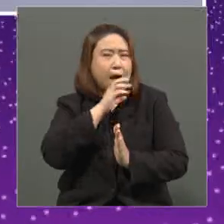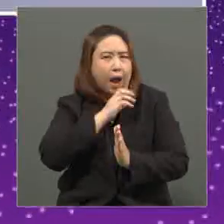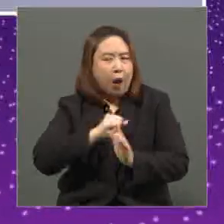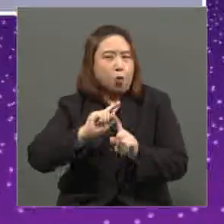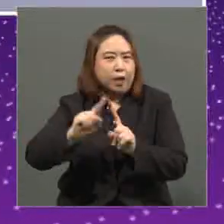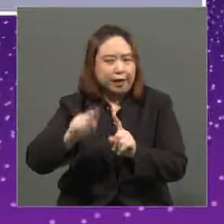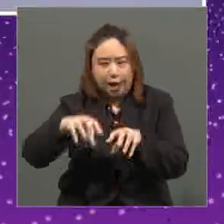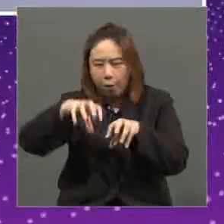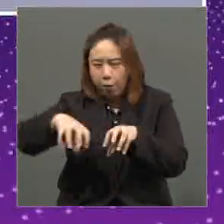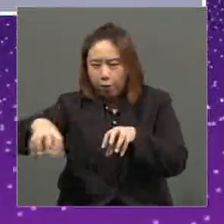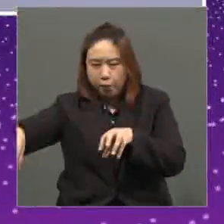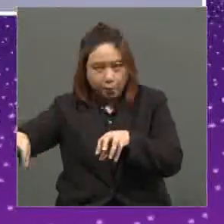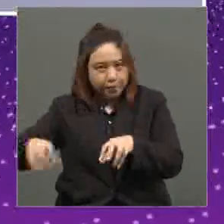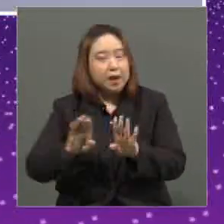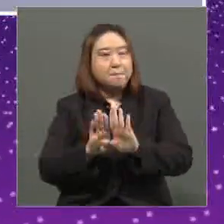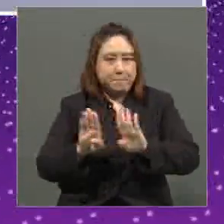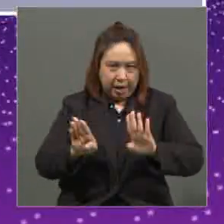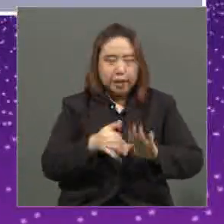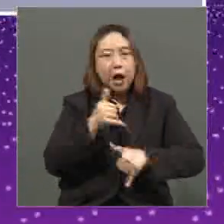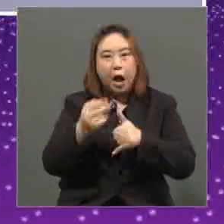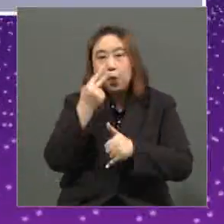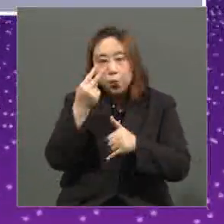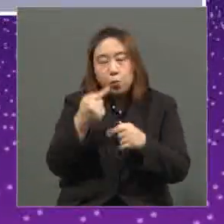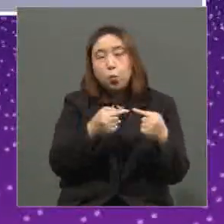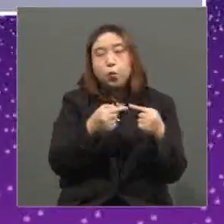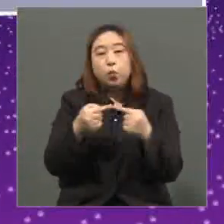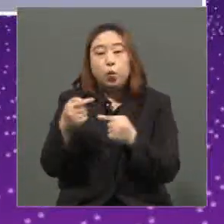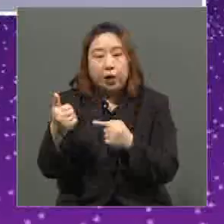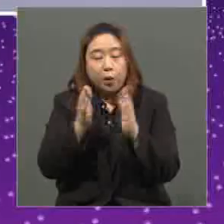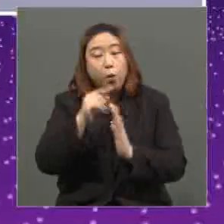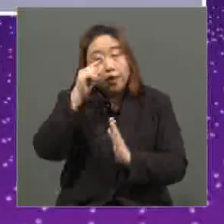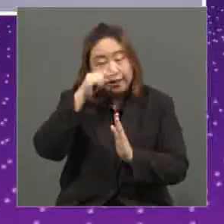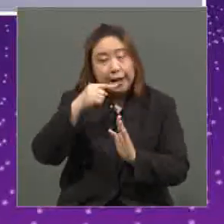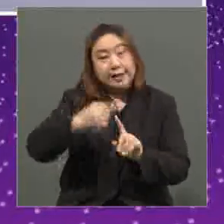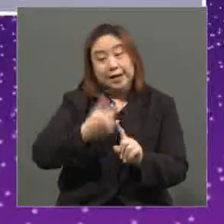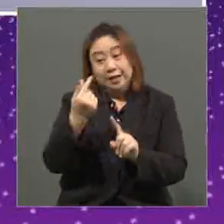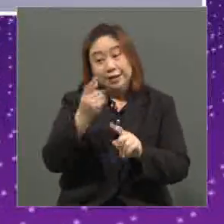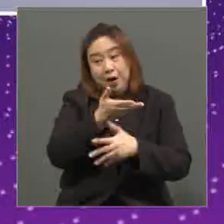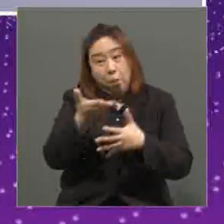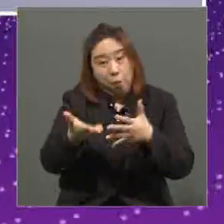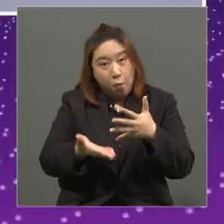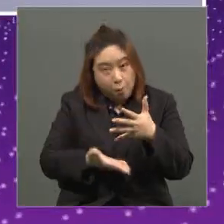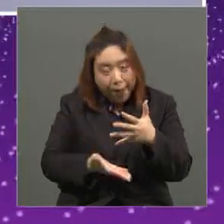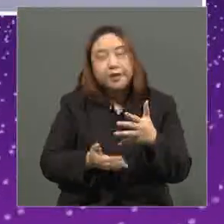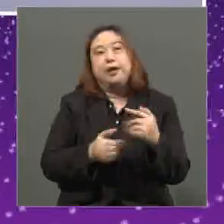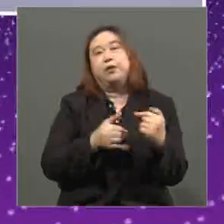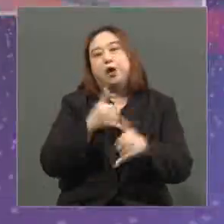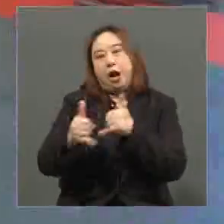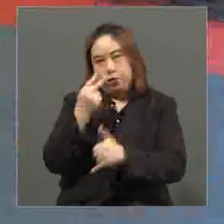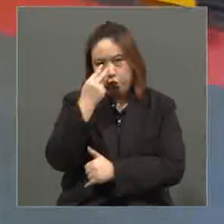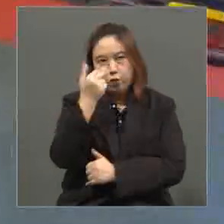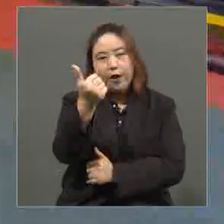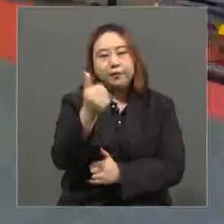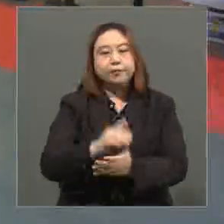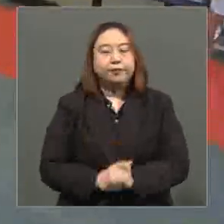ลำค่าของชาติให้นักท่องเที่ยวชาวไทยได้สิทธิ์เข้ารับชมตลอดเดือนพฤศจิกายนนี้ครับเอาไปดูกันหน่อยนะครับความ